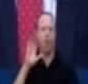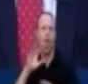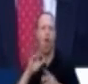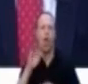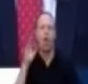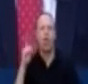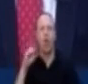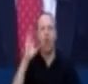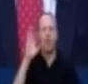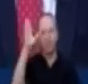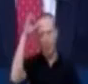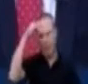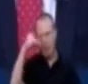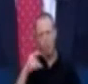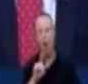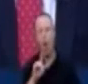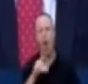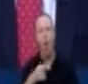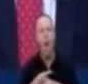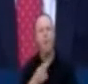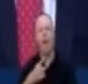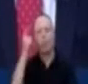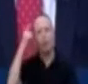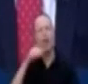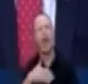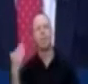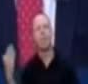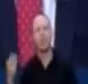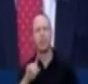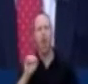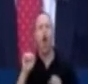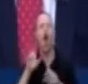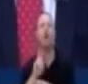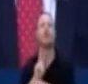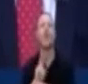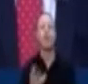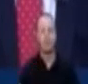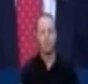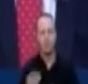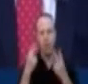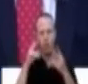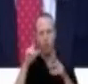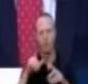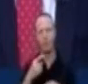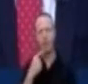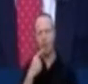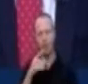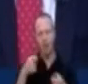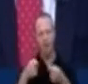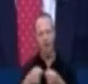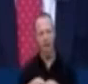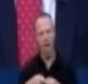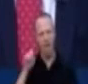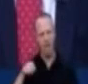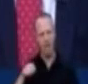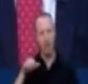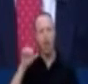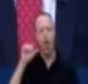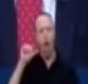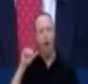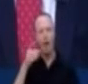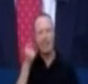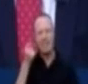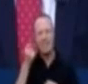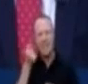הבוהמנים הימניים, הוא לא עשה את זה, לא לשמרנים. אבל חשוב לציין, כי חבר הכנסת אוחנה פה קצת טועה, כי טראמפ